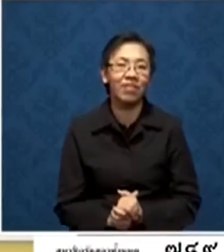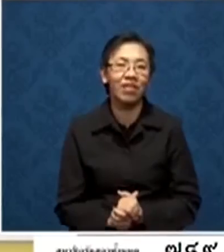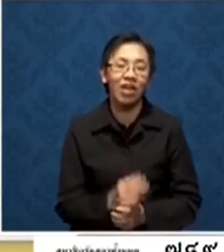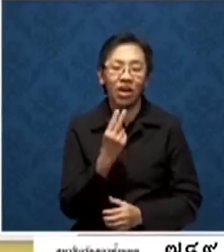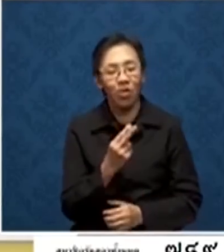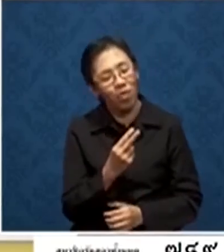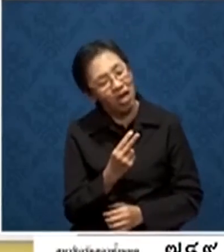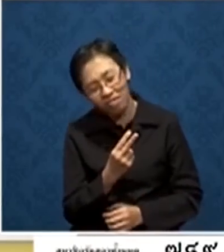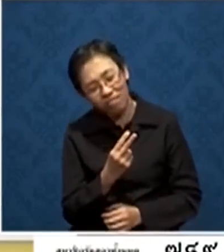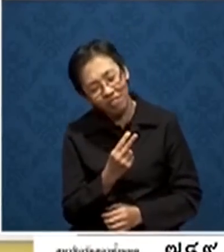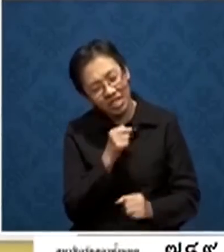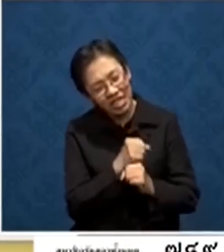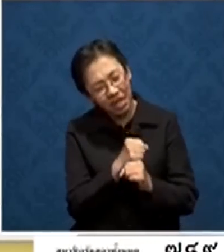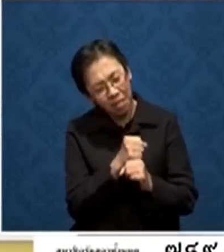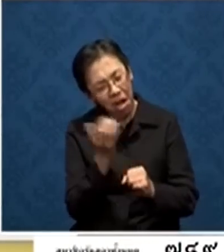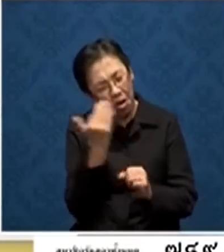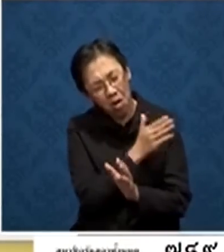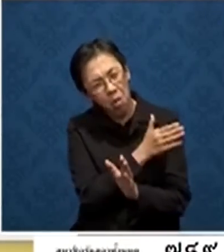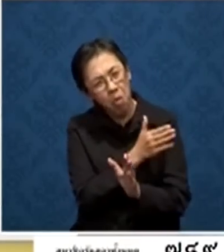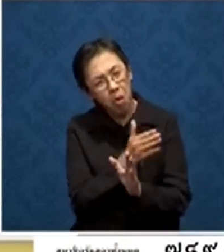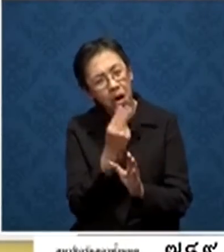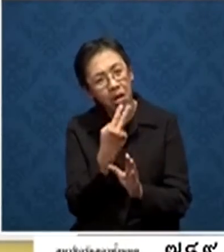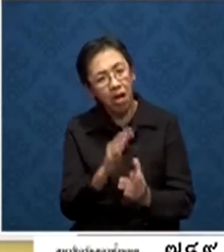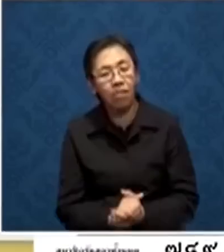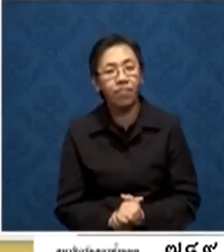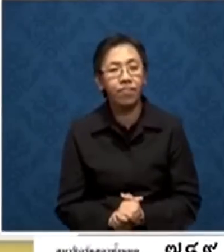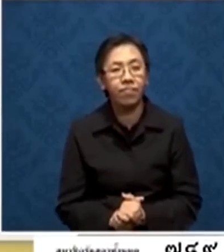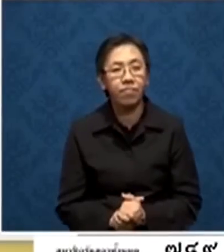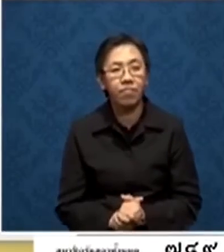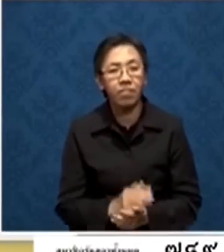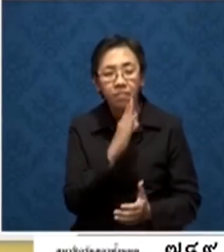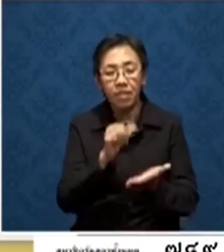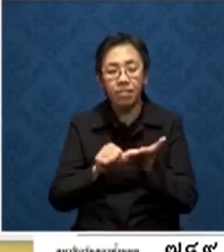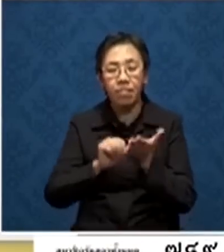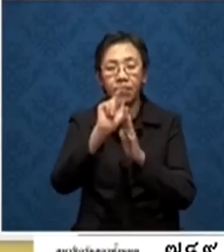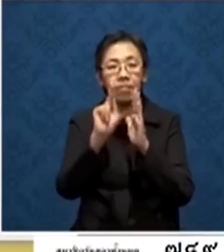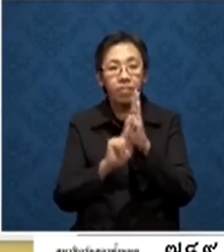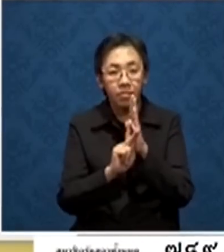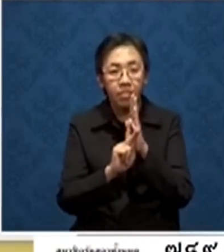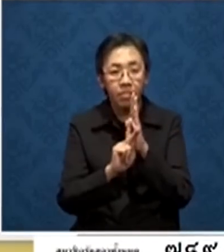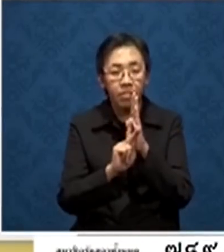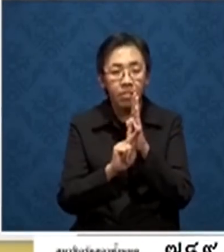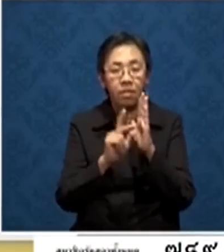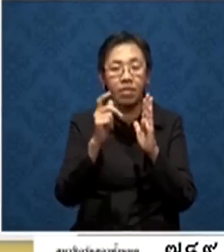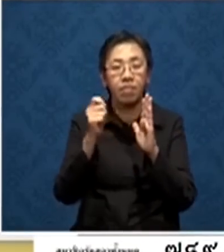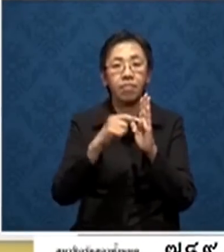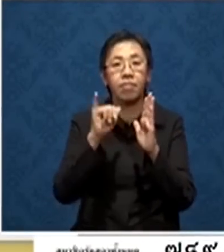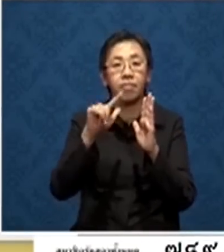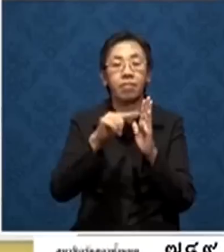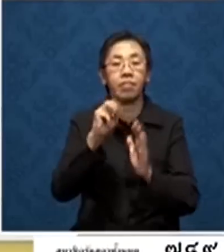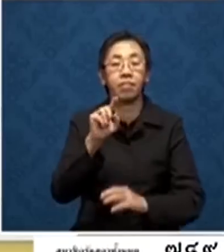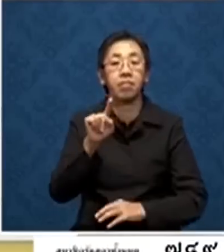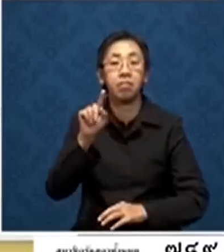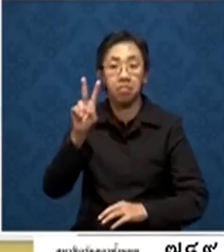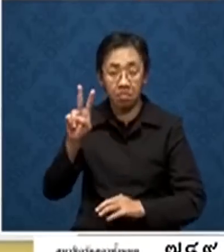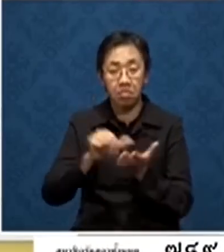ที่หลายอย่างถ้าท่านถือว่าการแก้ไขรัฐธรรมนูญแก้ไขประมวลกฎหมายอาญามาตรา